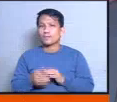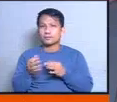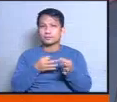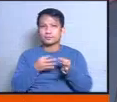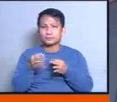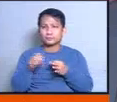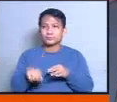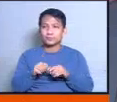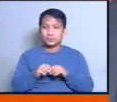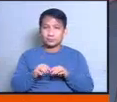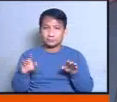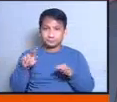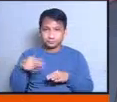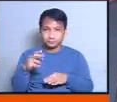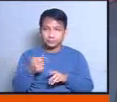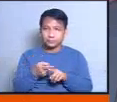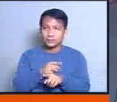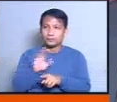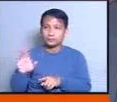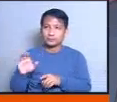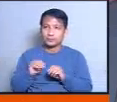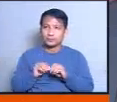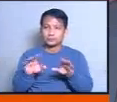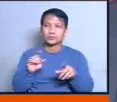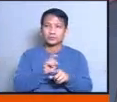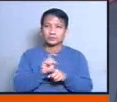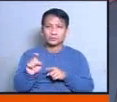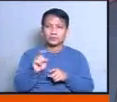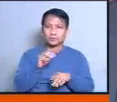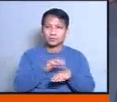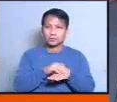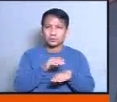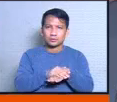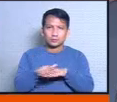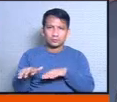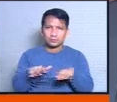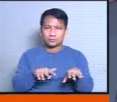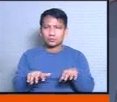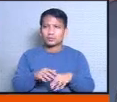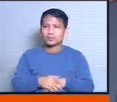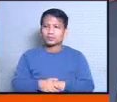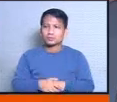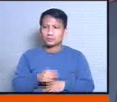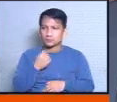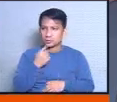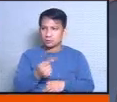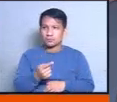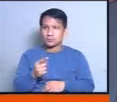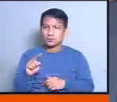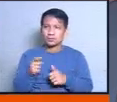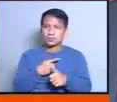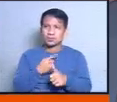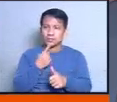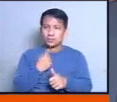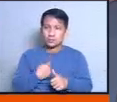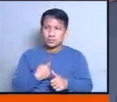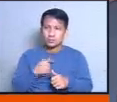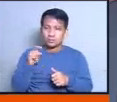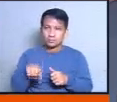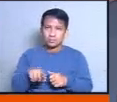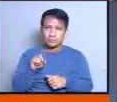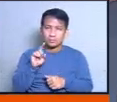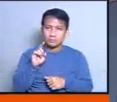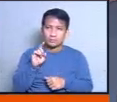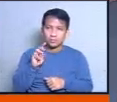Nalinaw ng Phivolcs na hindi galing sa kanila ang kumakalat na text warning tungkol sa lindol. Sinabi kasi ito dito na